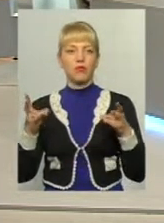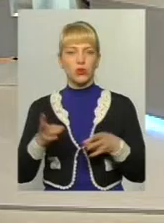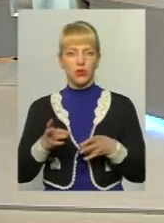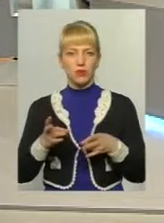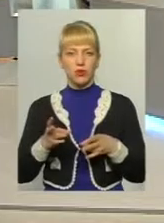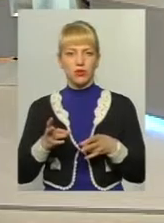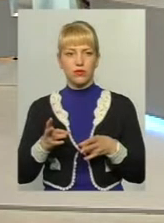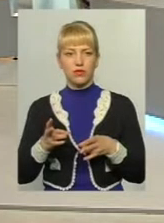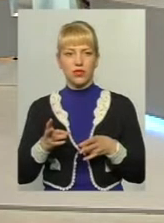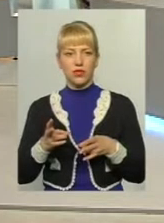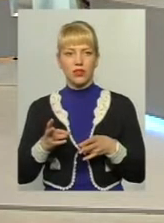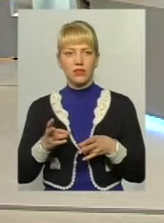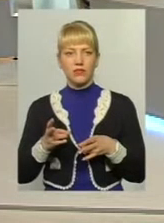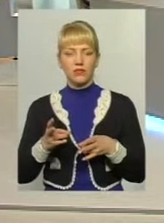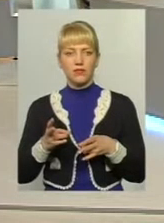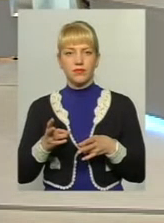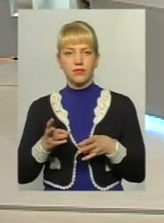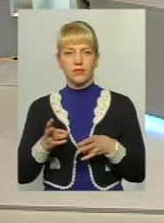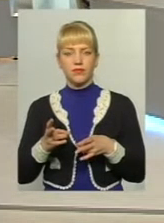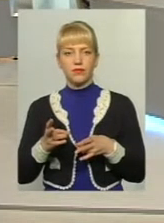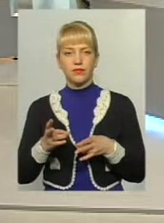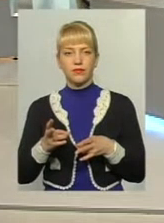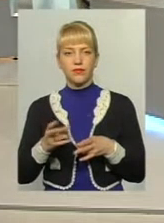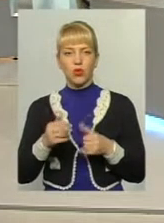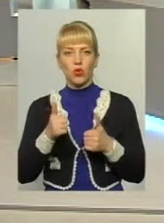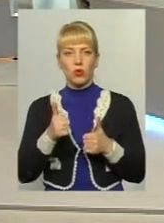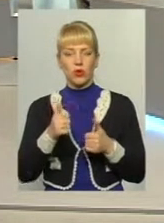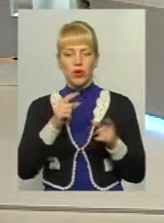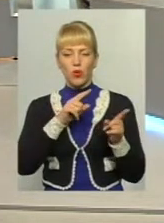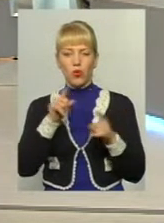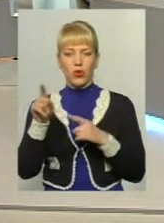удачі їм не завадить, тому що, ну, дійсно, для того, щоб